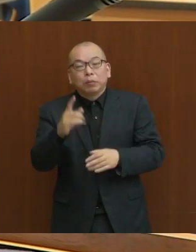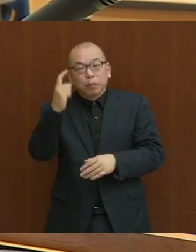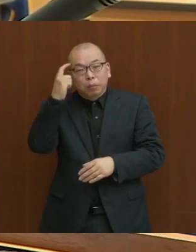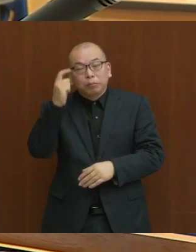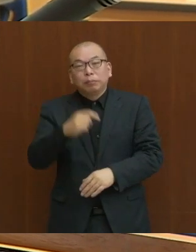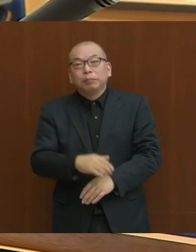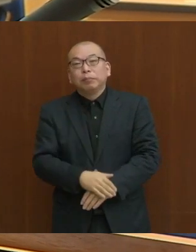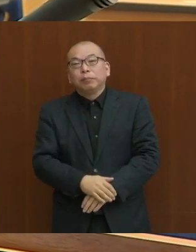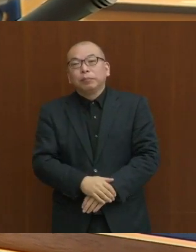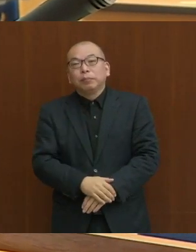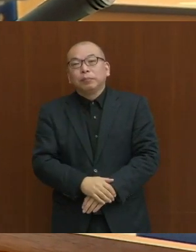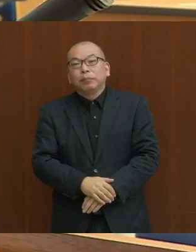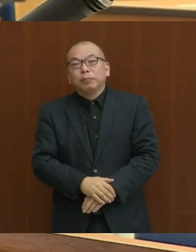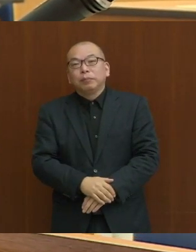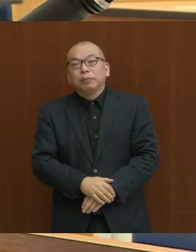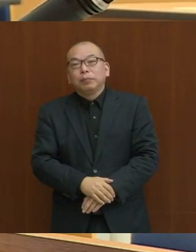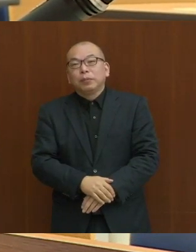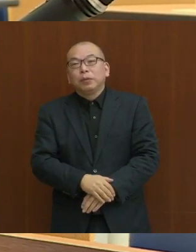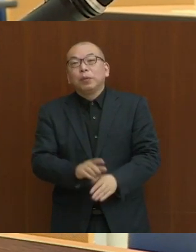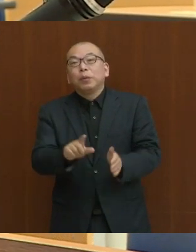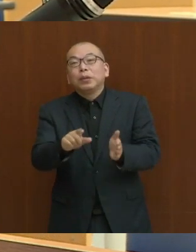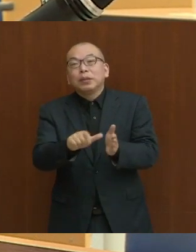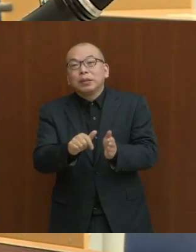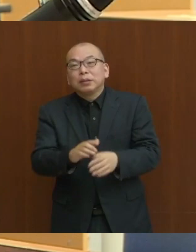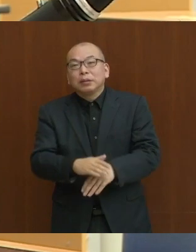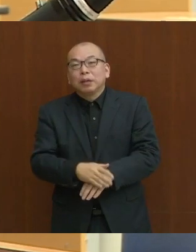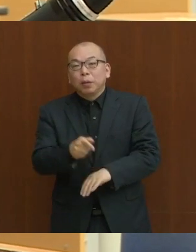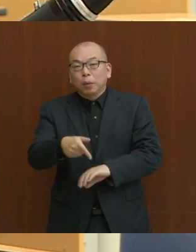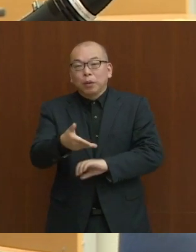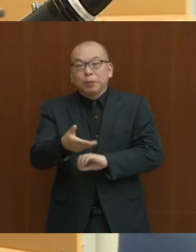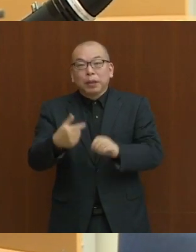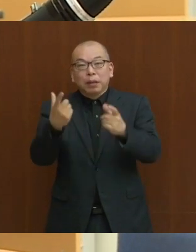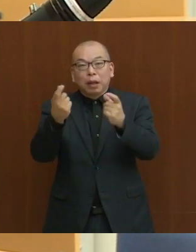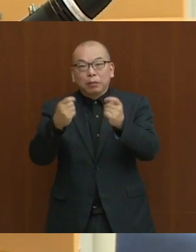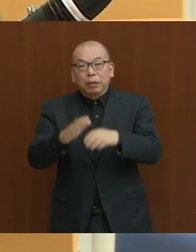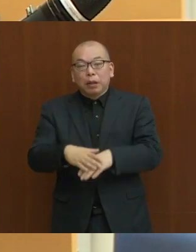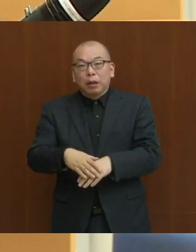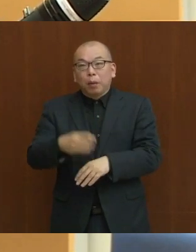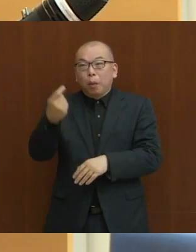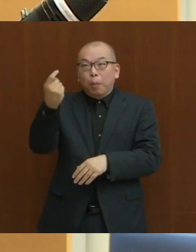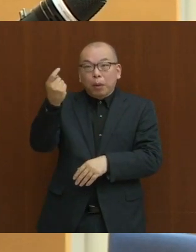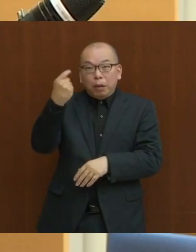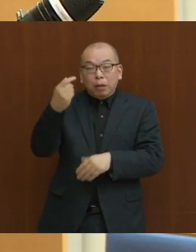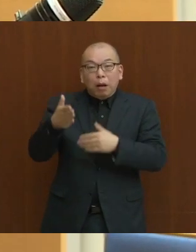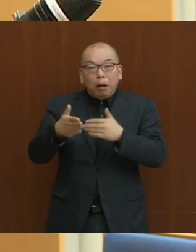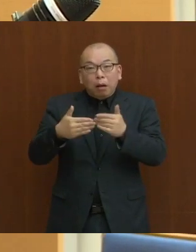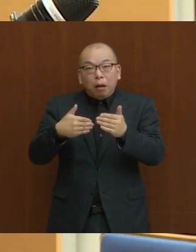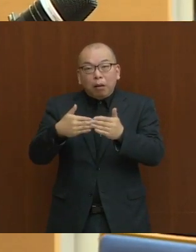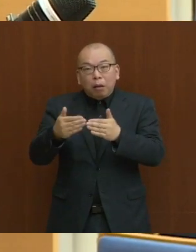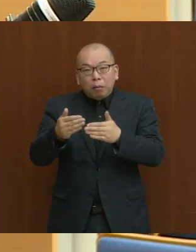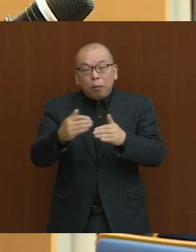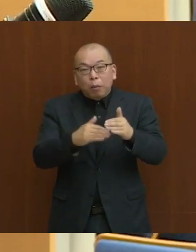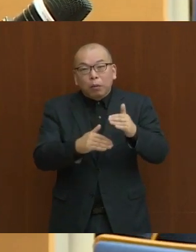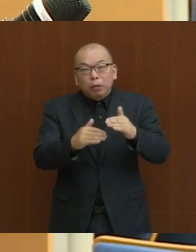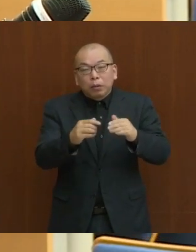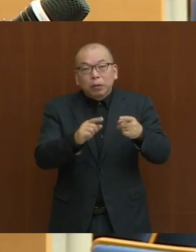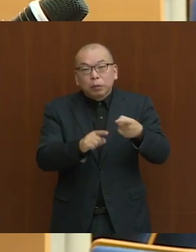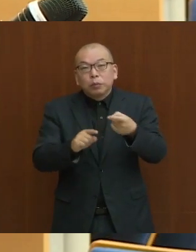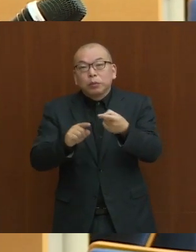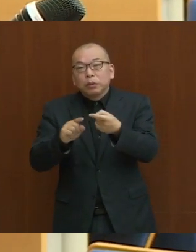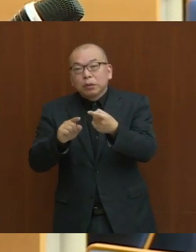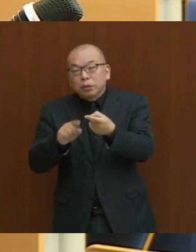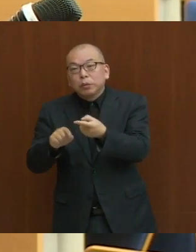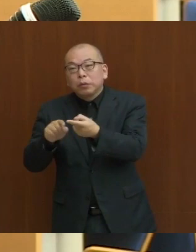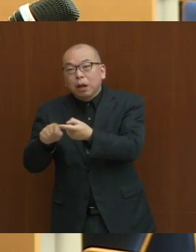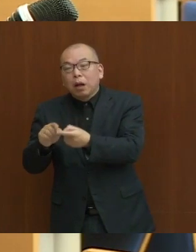う。そんな時に、この島根大学で得た経験の一つ一つが、これからの